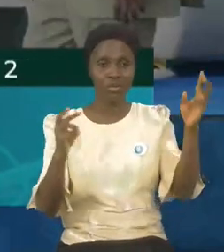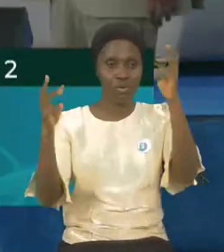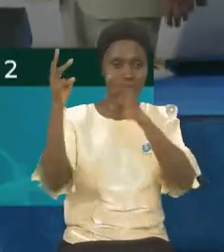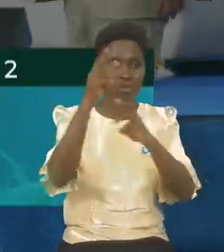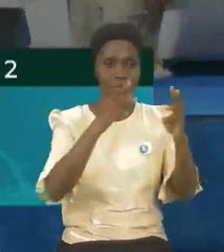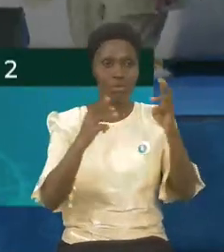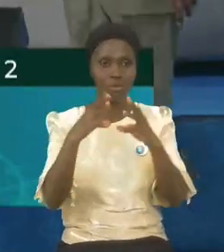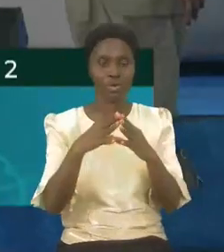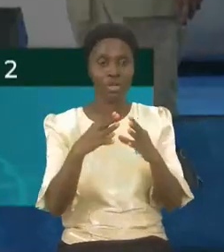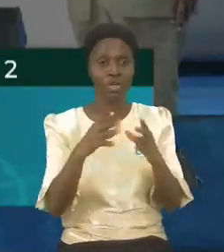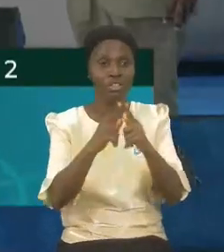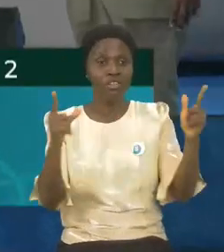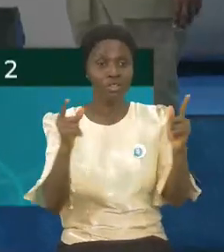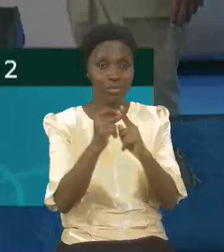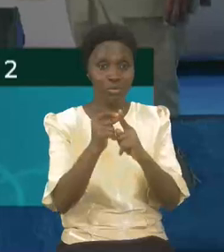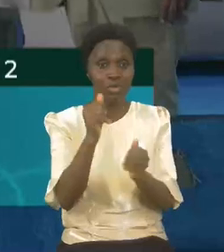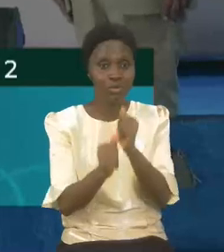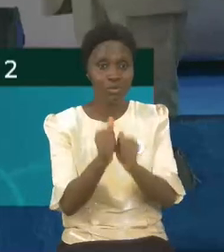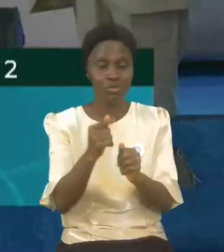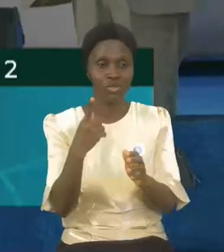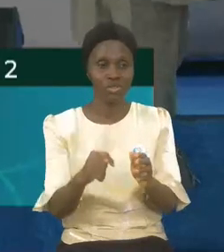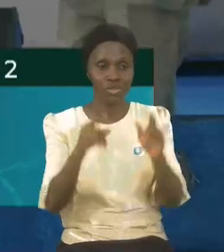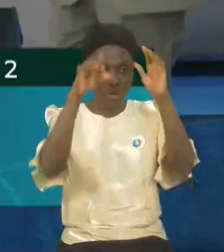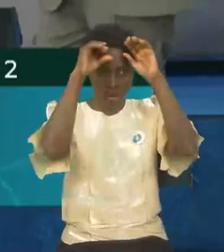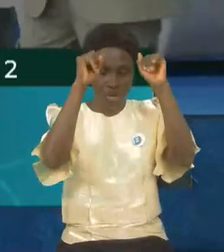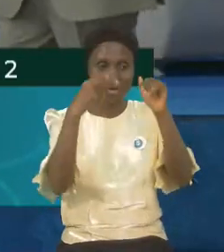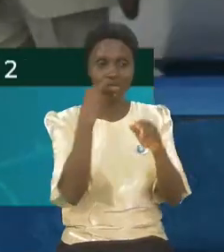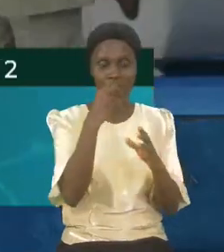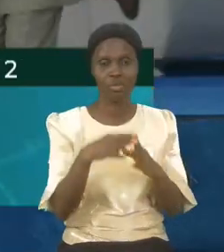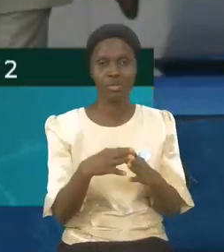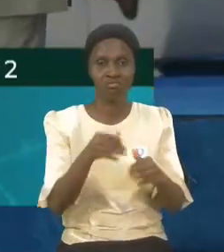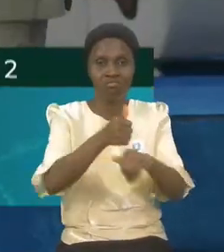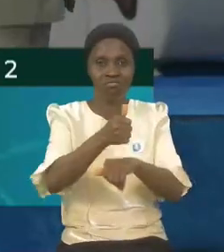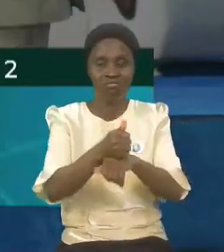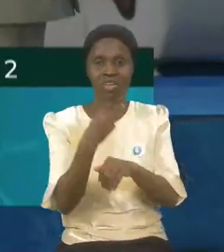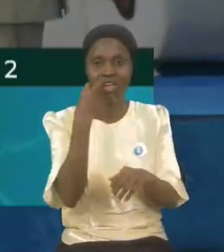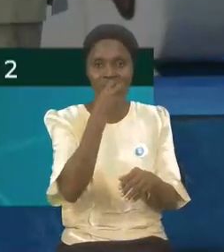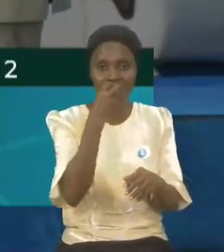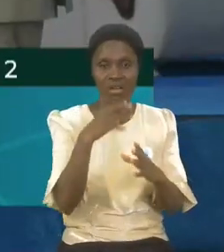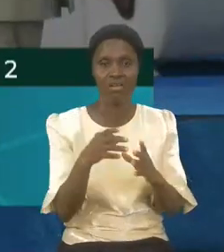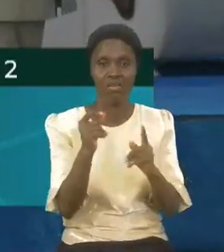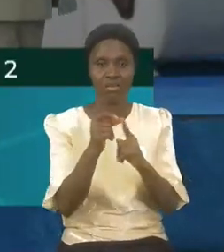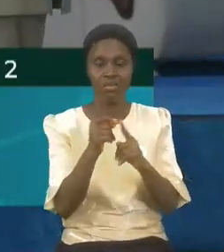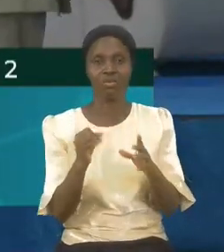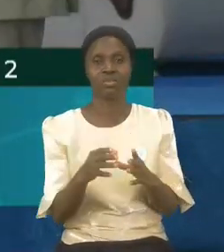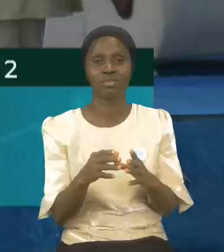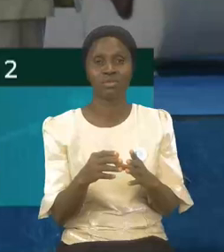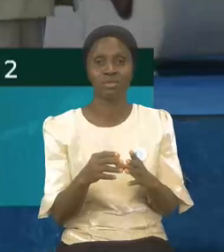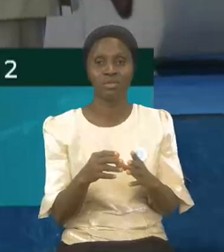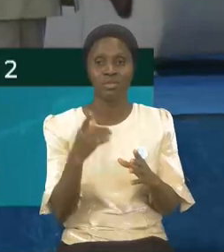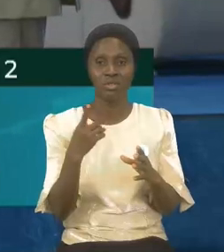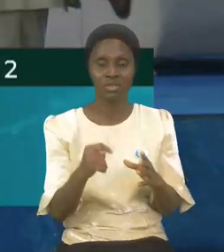arrogantes que prononçait la colle, des paroles blasphématoires.